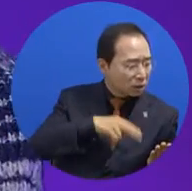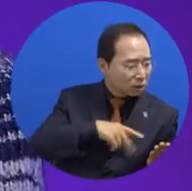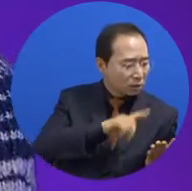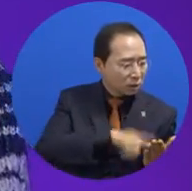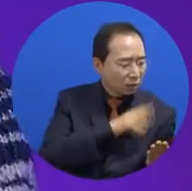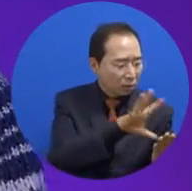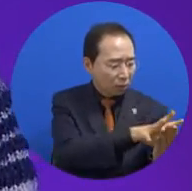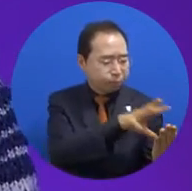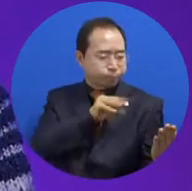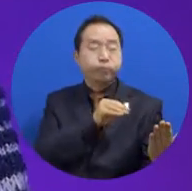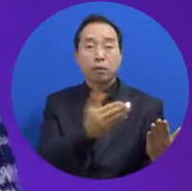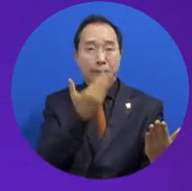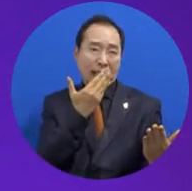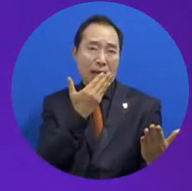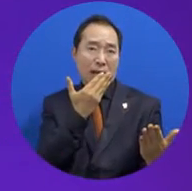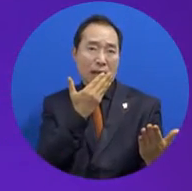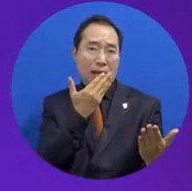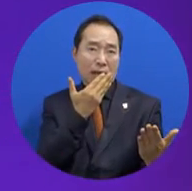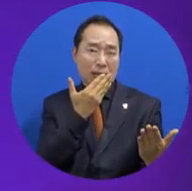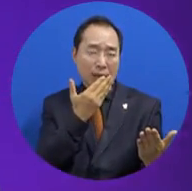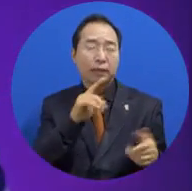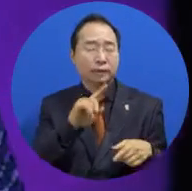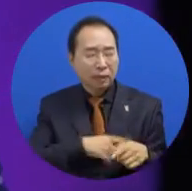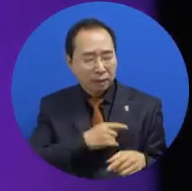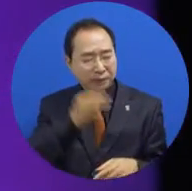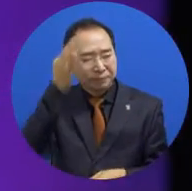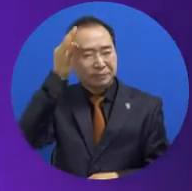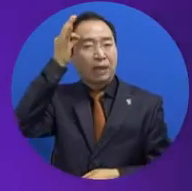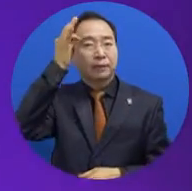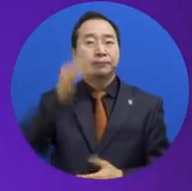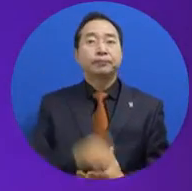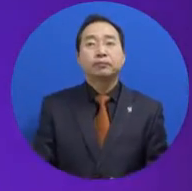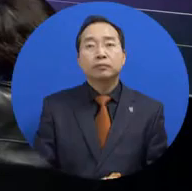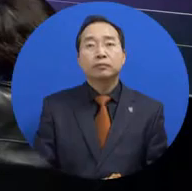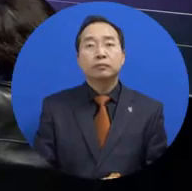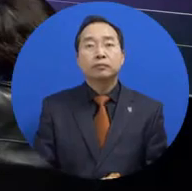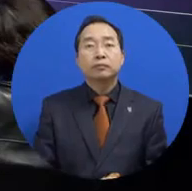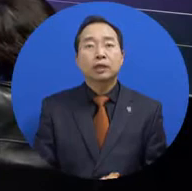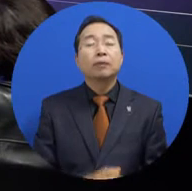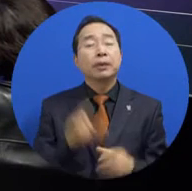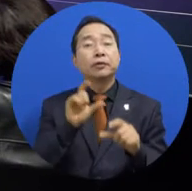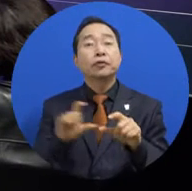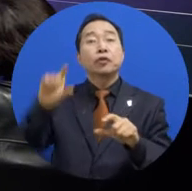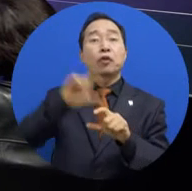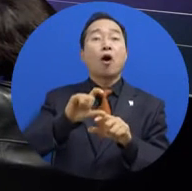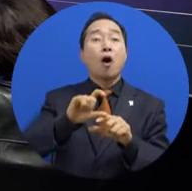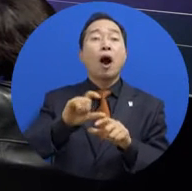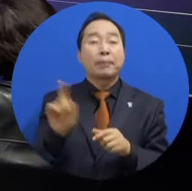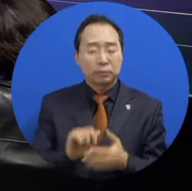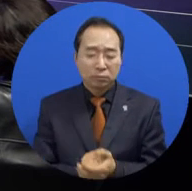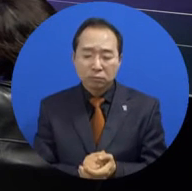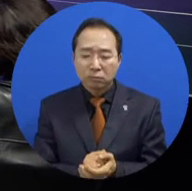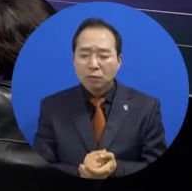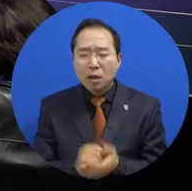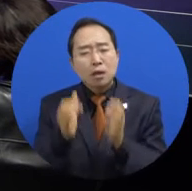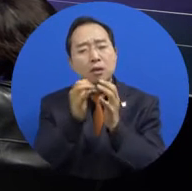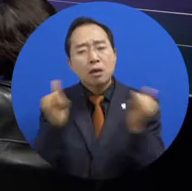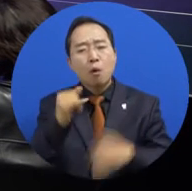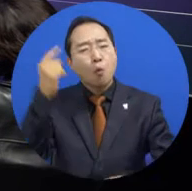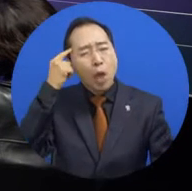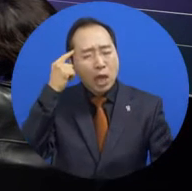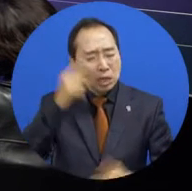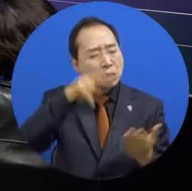그래야 읽기도 달라진다. 이제 요것도 제가 느끼게 된 거죠. 그러면 한 단계 이제 더 가는 거예요. 인간은